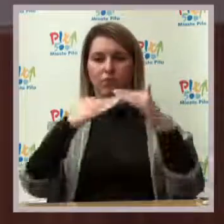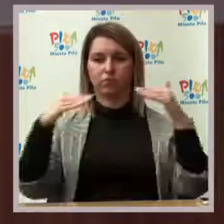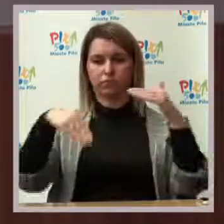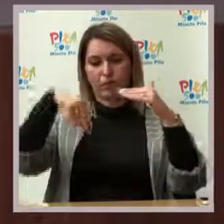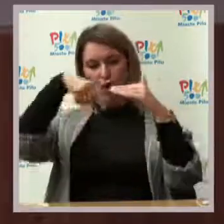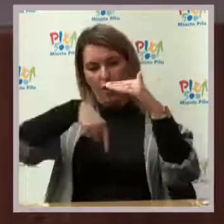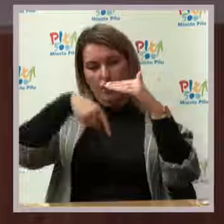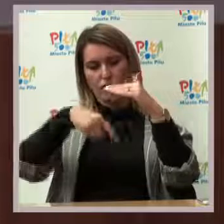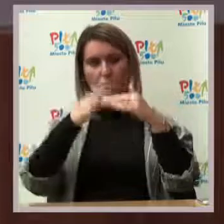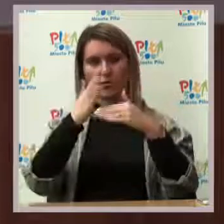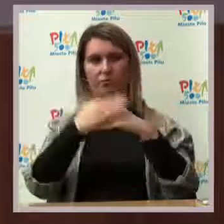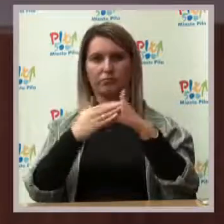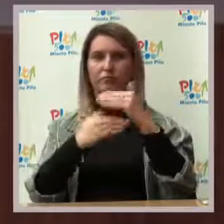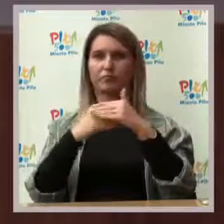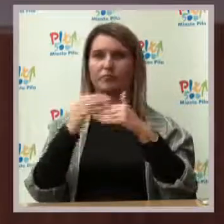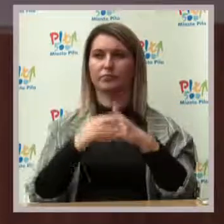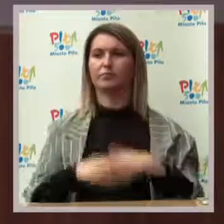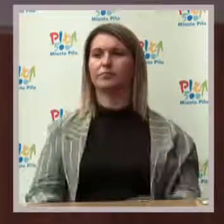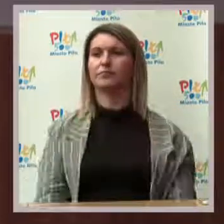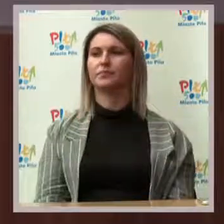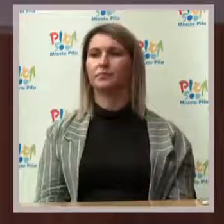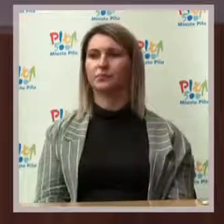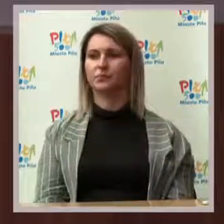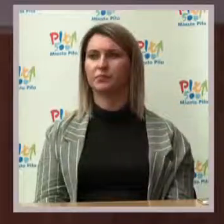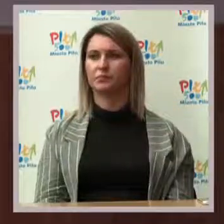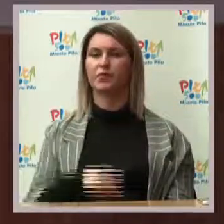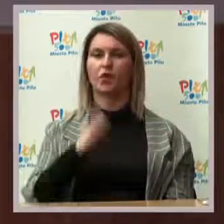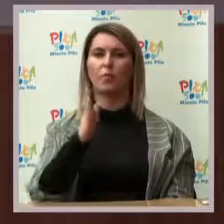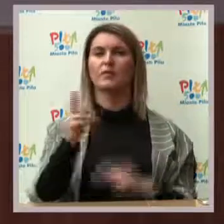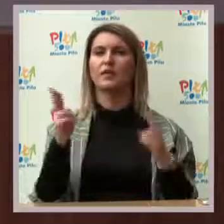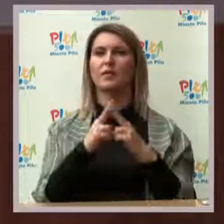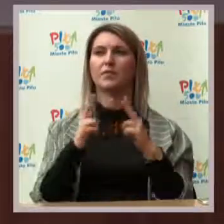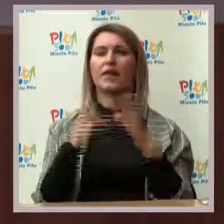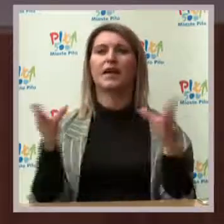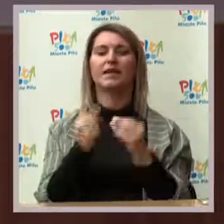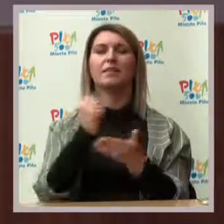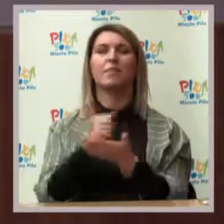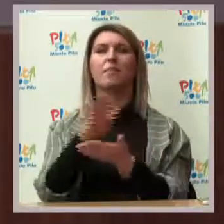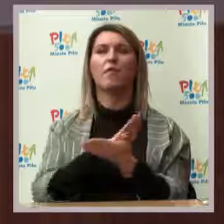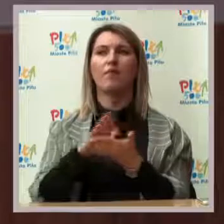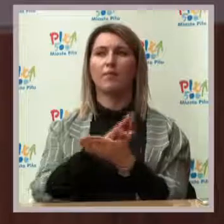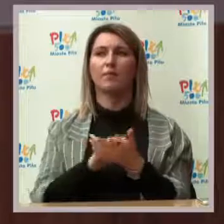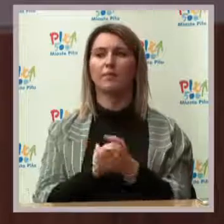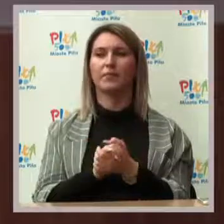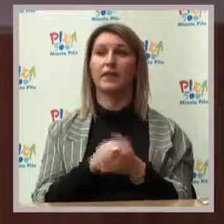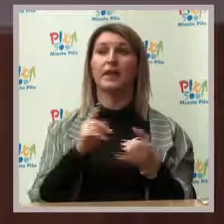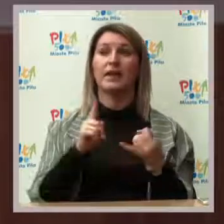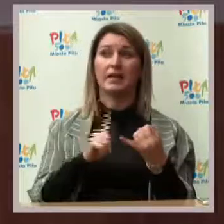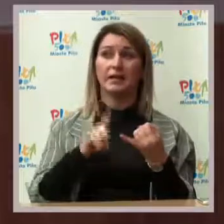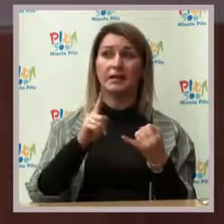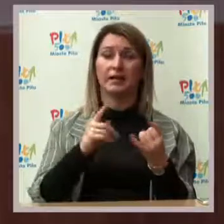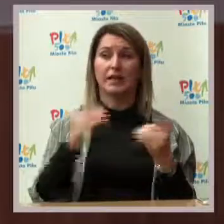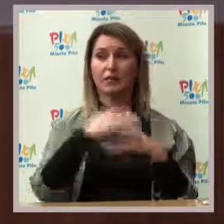rejonie. Będziemy to prawdopodobnie robić w ramach porozumienia z powiatem. I